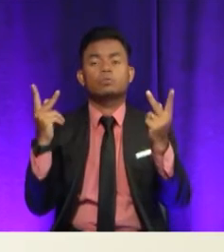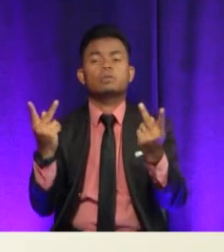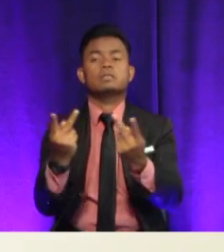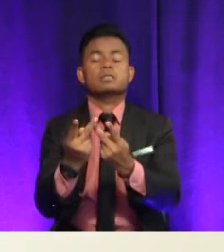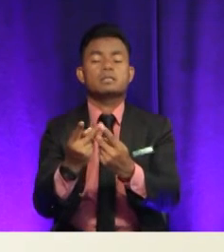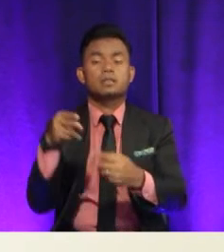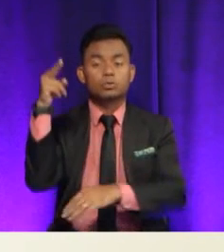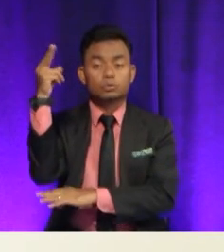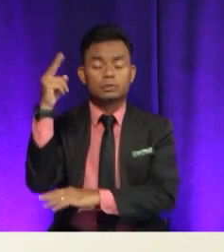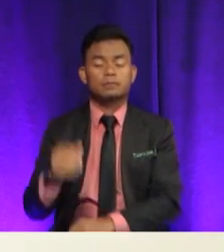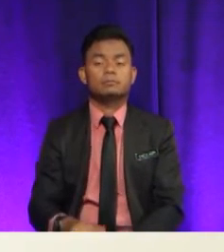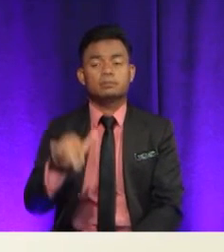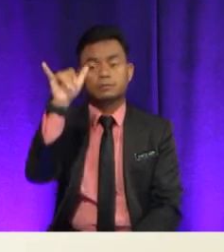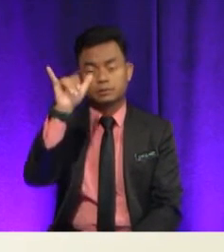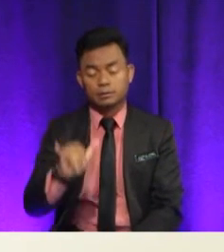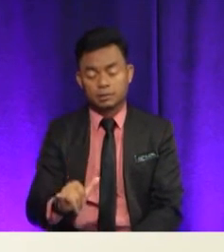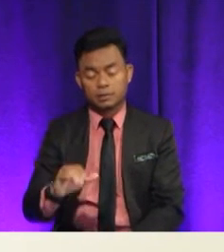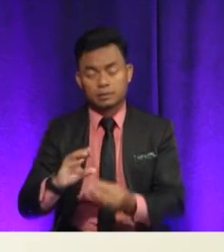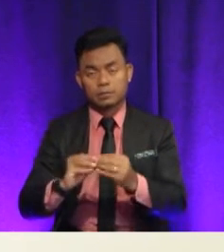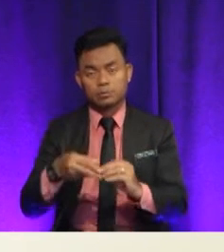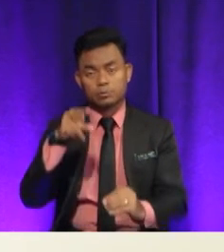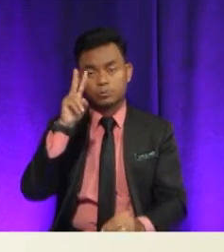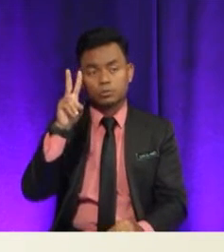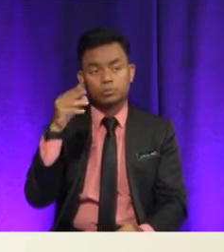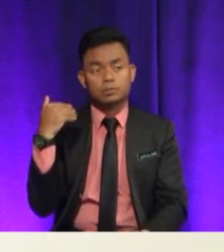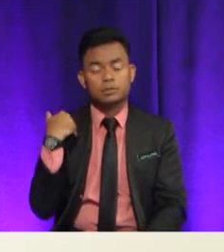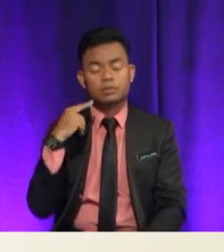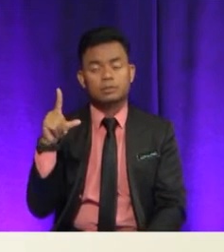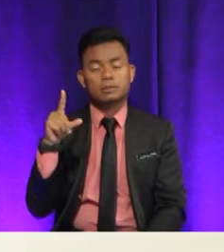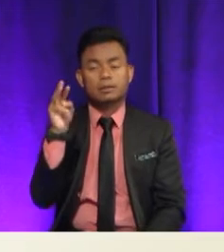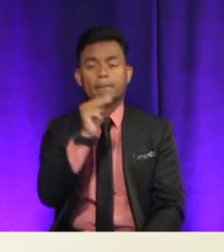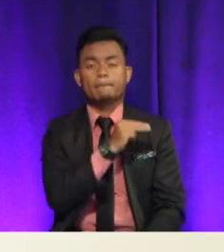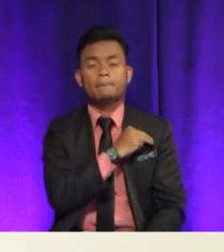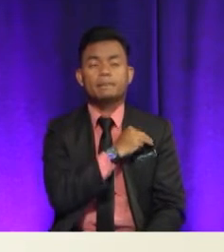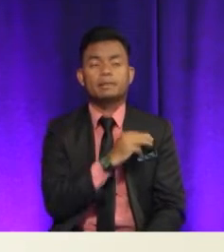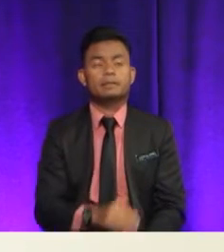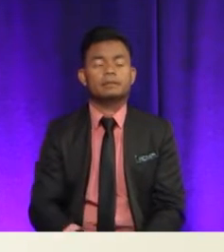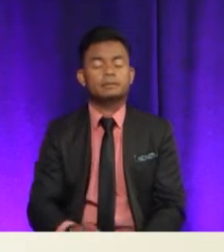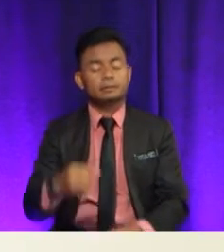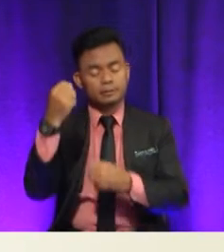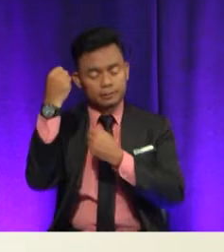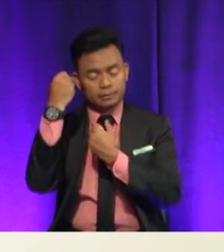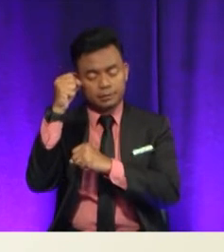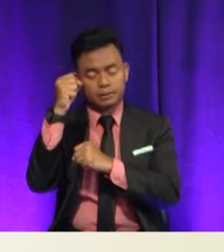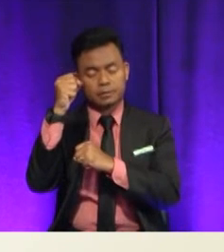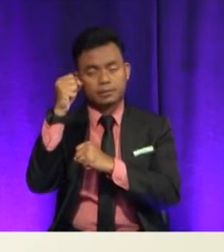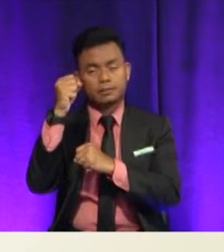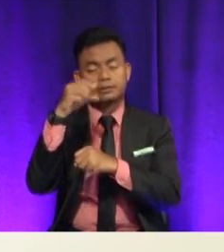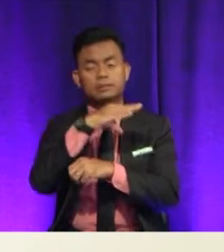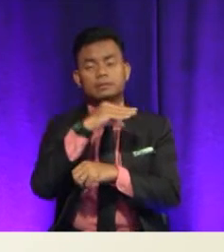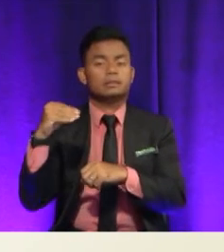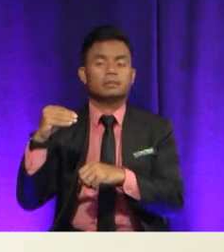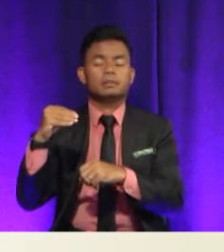yang kedua ialah Oke kepribadian unggul watak menteri adalah dan patuh kepada siapa